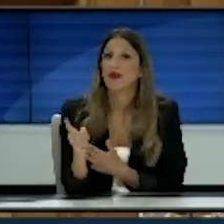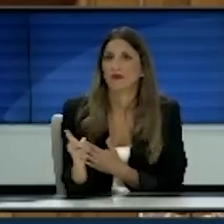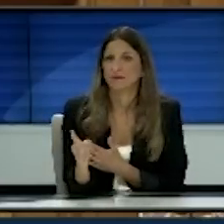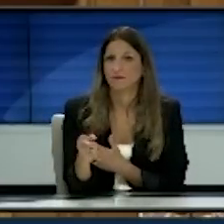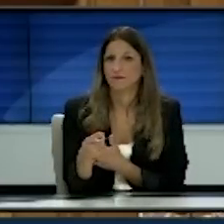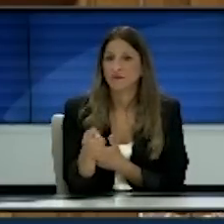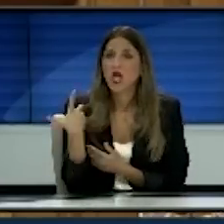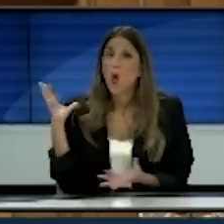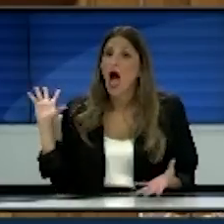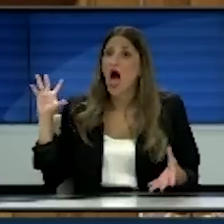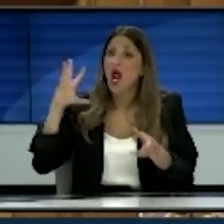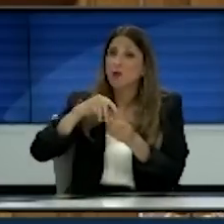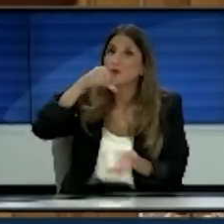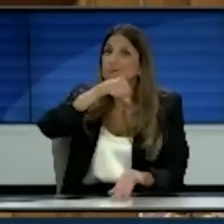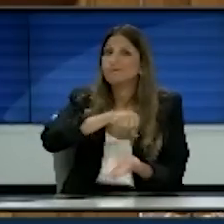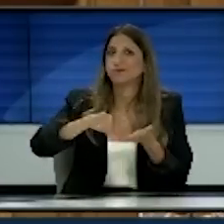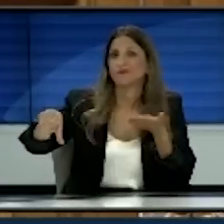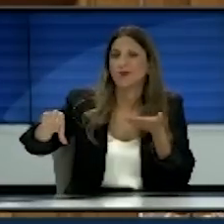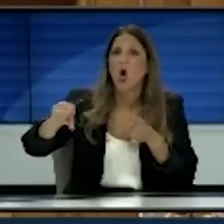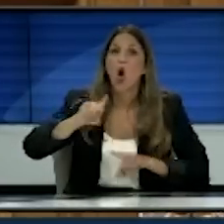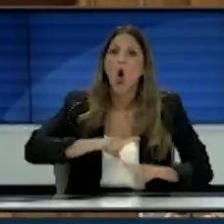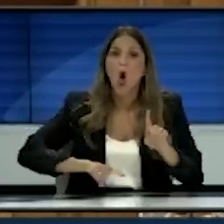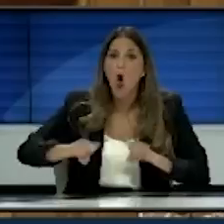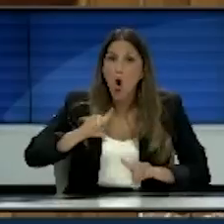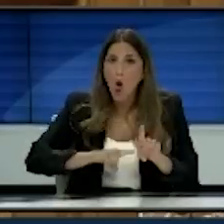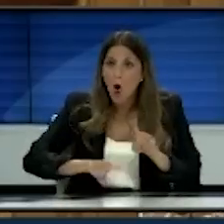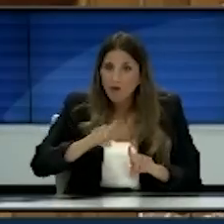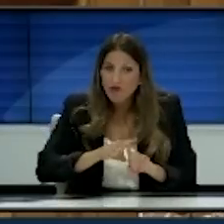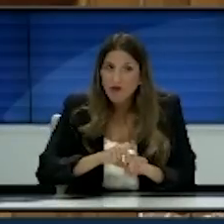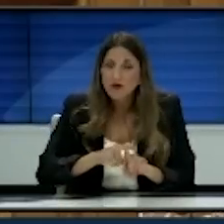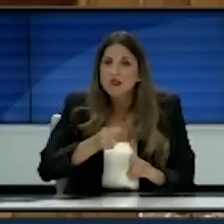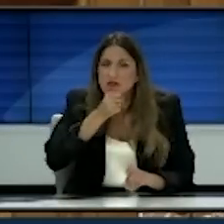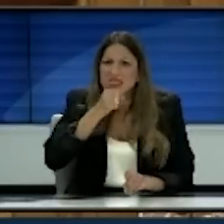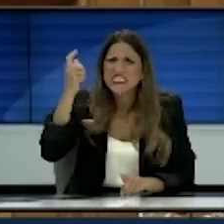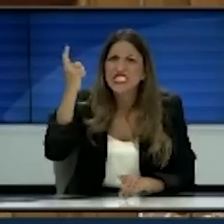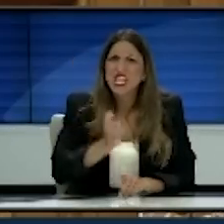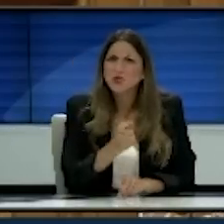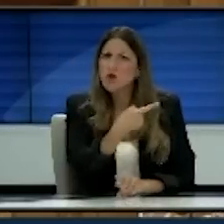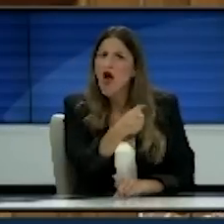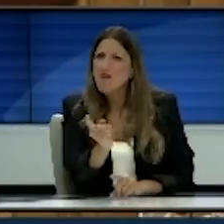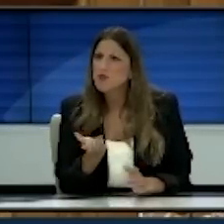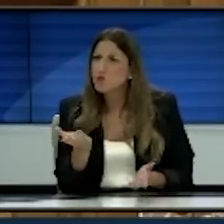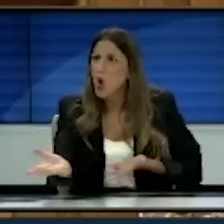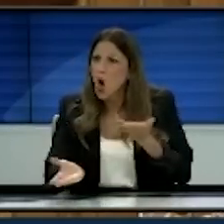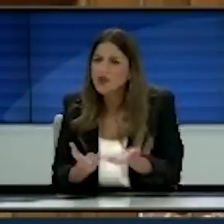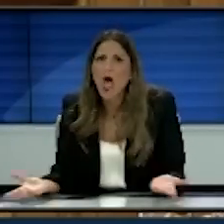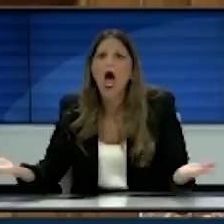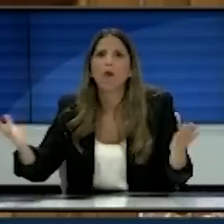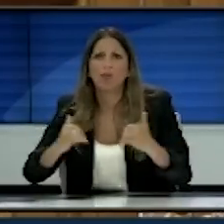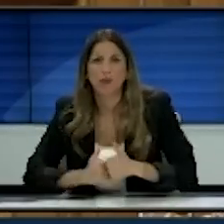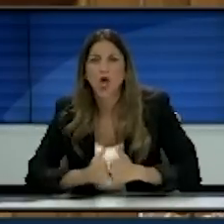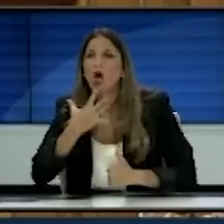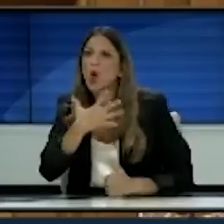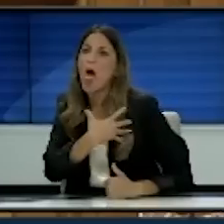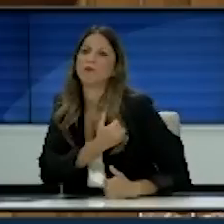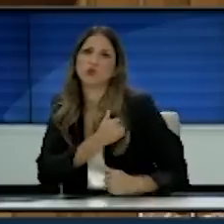ουσιαστικά των αναδρομικών όσων συνταξιούχων ύστερα από δικές σας προτροπές δεν προσέφυγαν στα δικαστήρια.